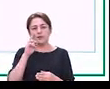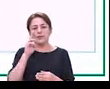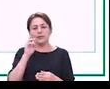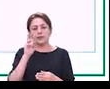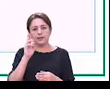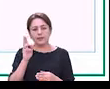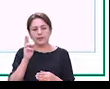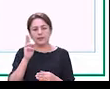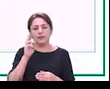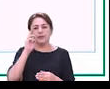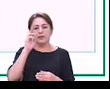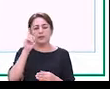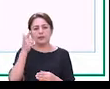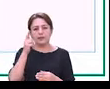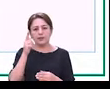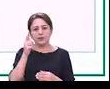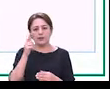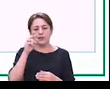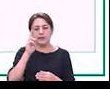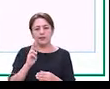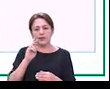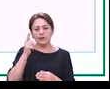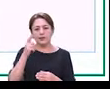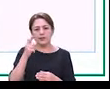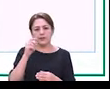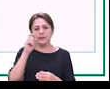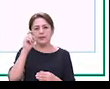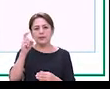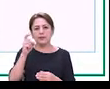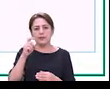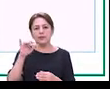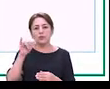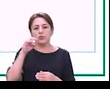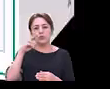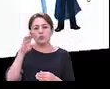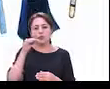Q, G, X undoshlari.